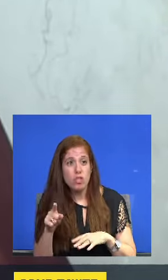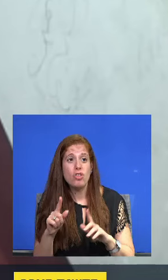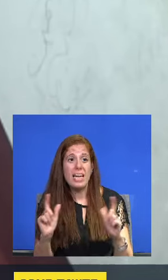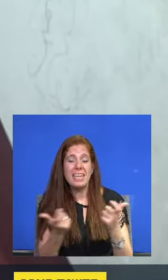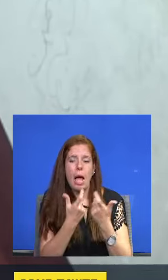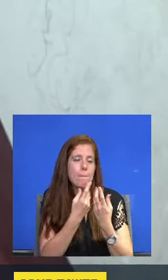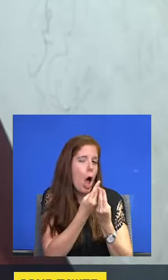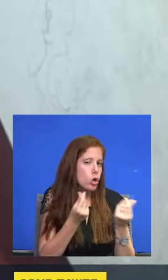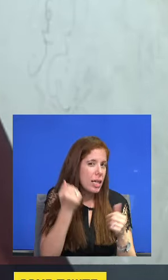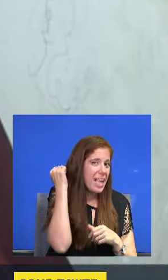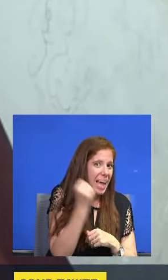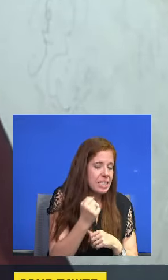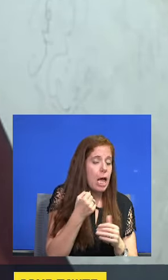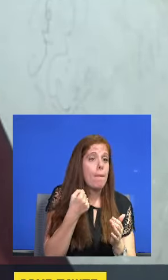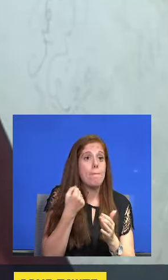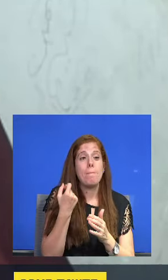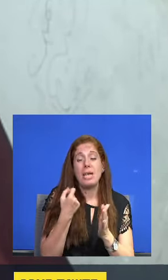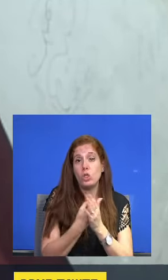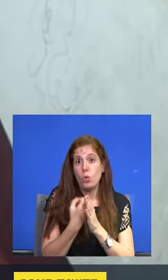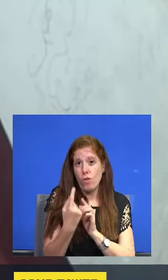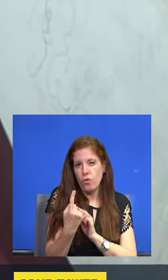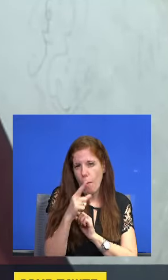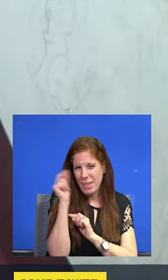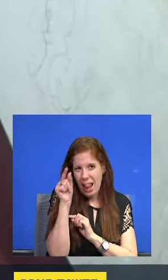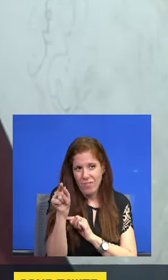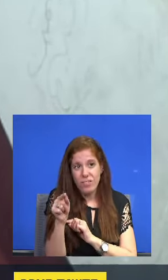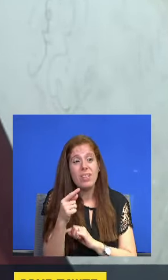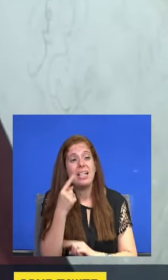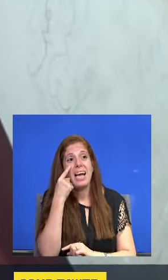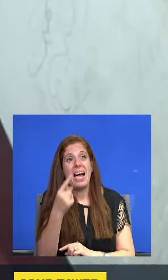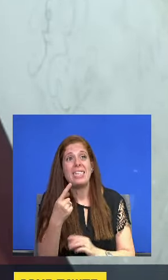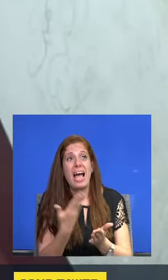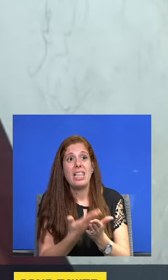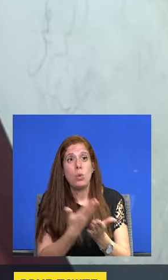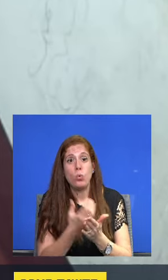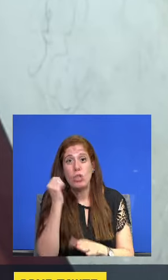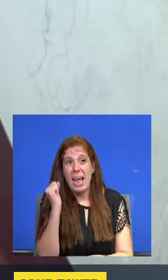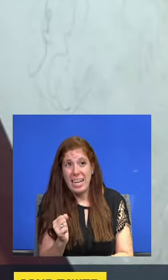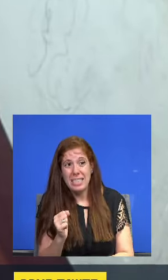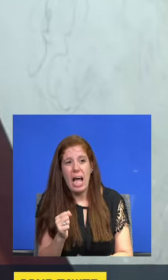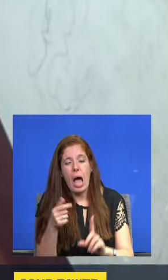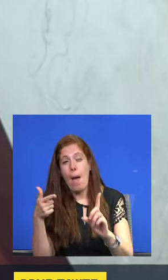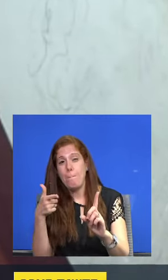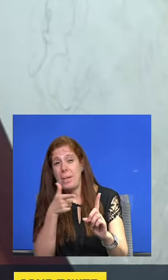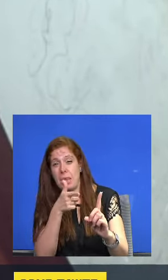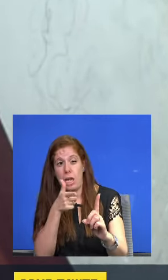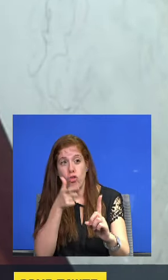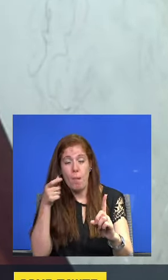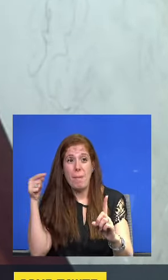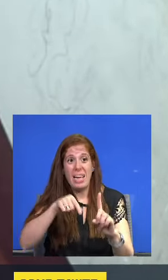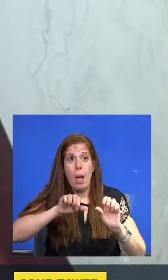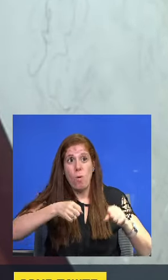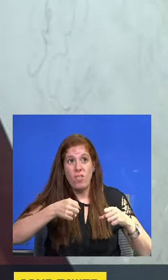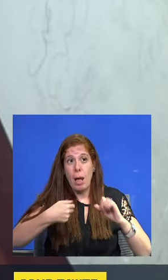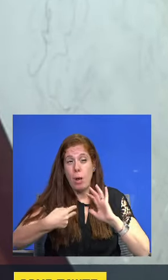אביב. כך נראה תיעוד הרצח ברחוב הר ציון בשבת לפנות בוקר. המתנקש מגיע באופניים חשמליים,